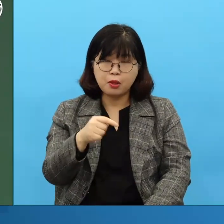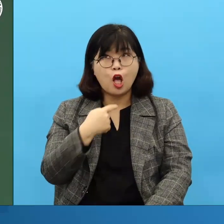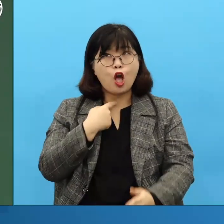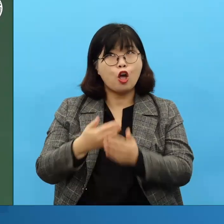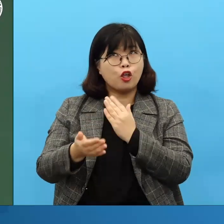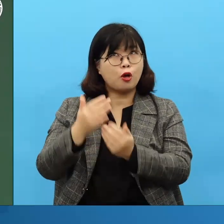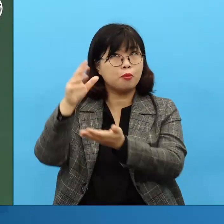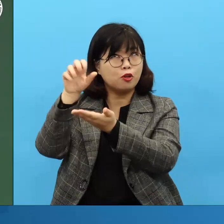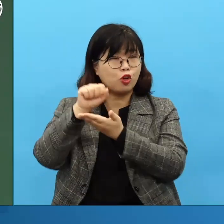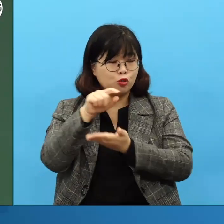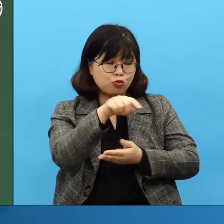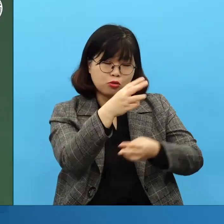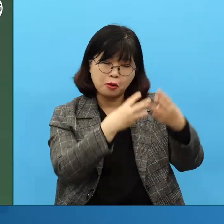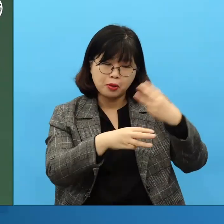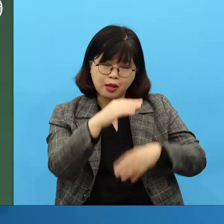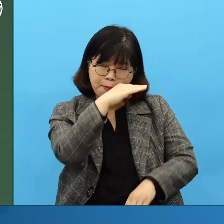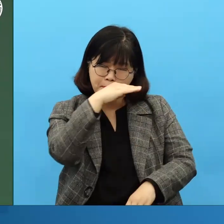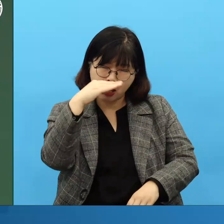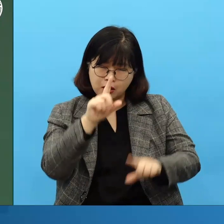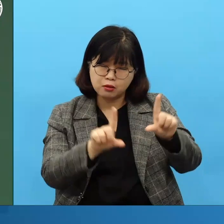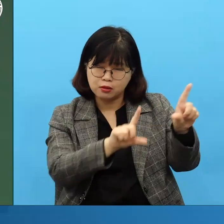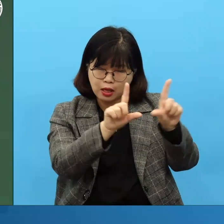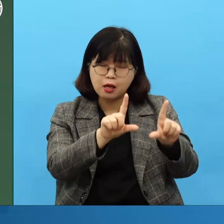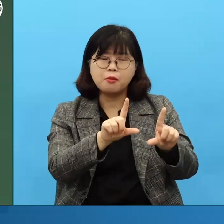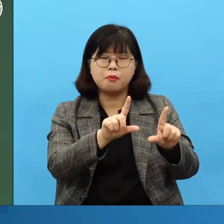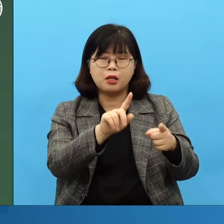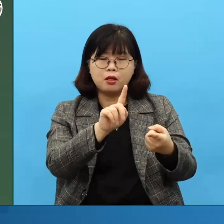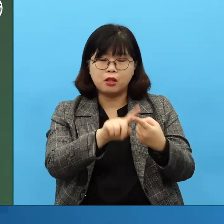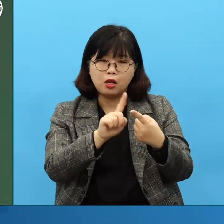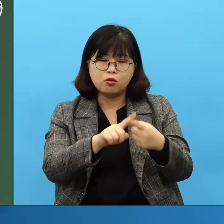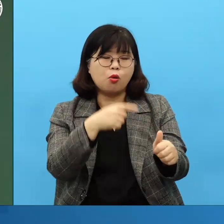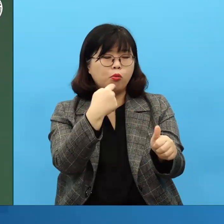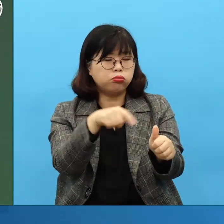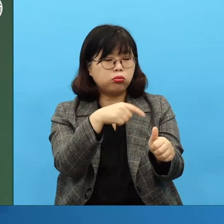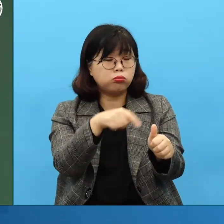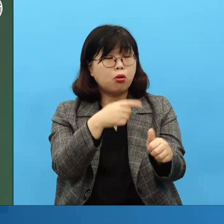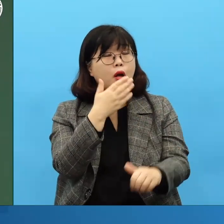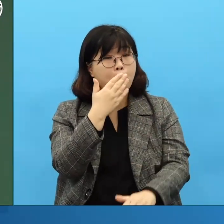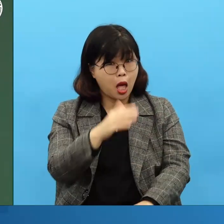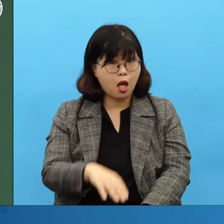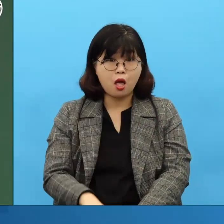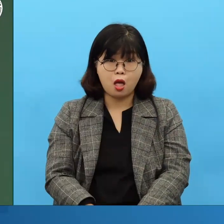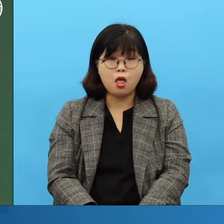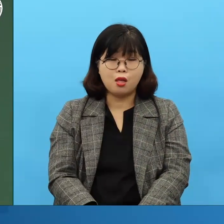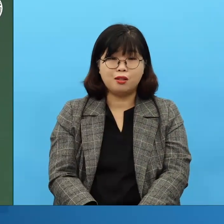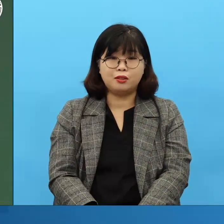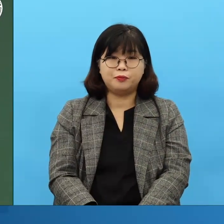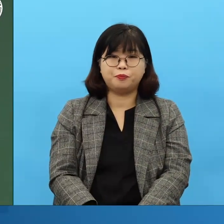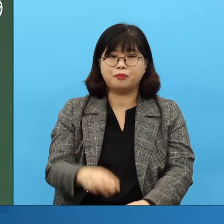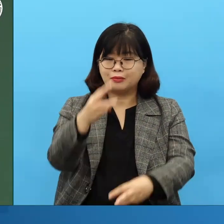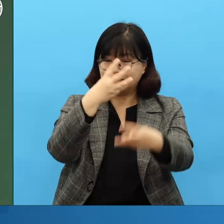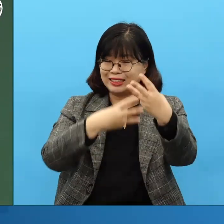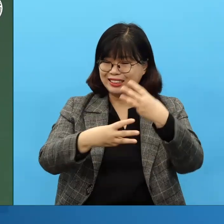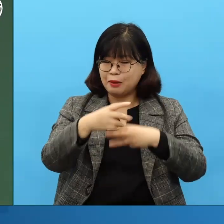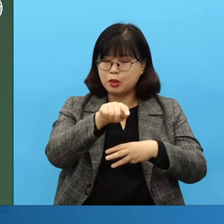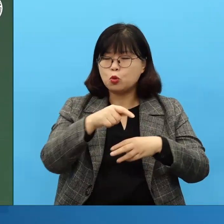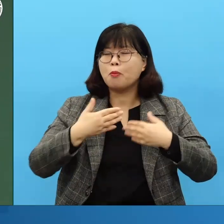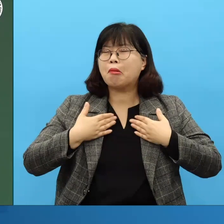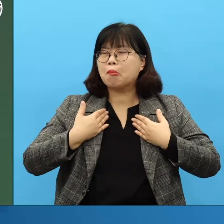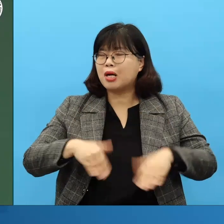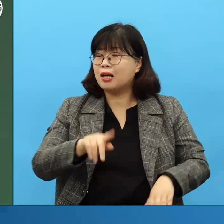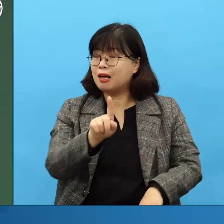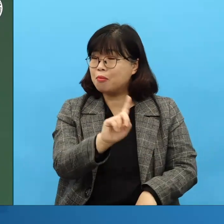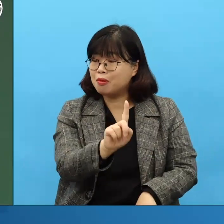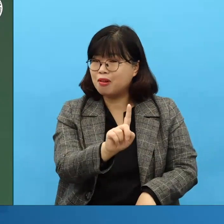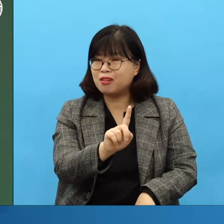enjoy the gospel correctly, there are so many things you can share with these remnants. 렘넌트들의 그 약점은 경험을 많이 못한 거 아닙니까? The weakness